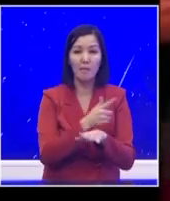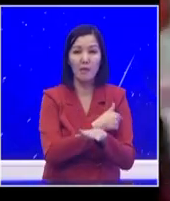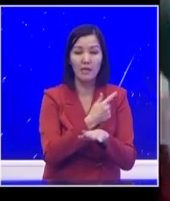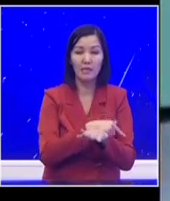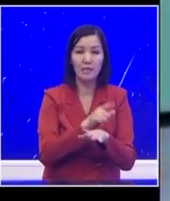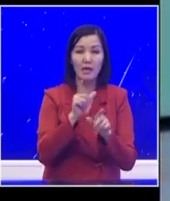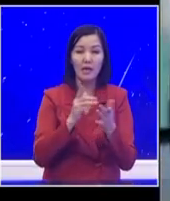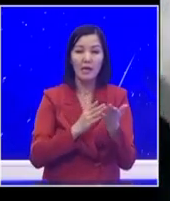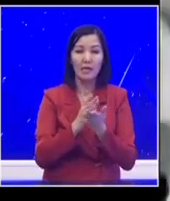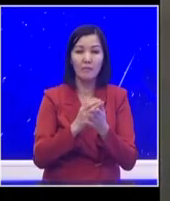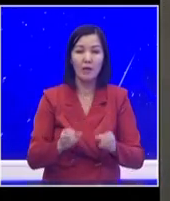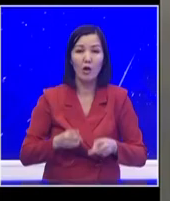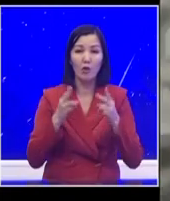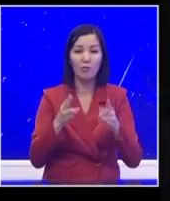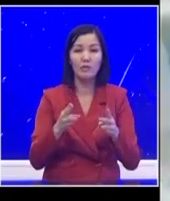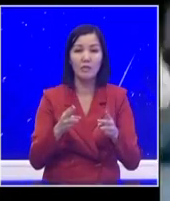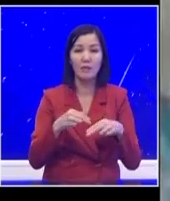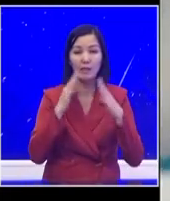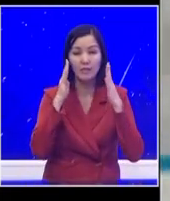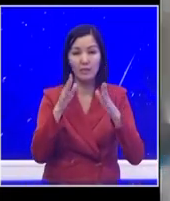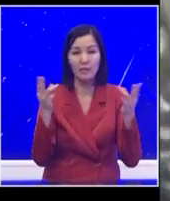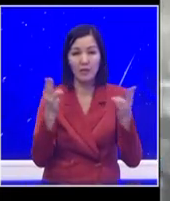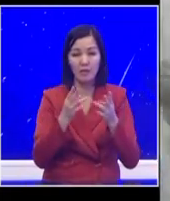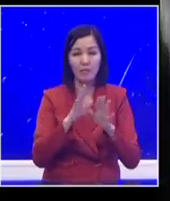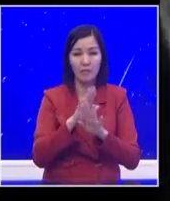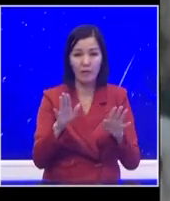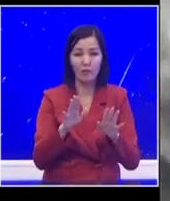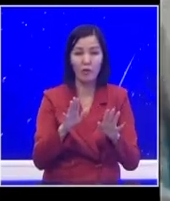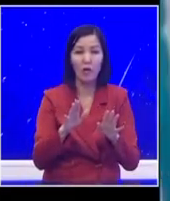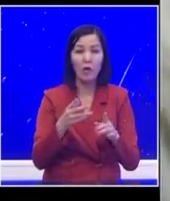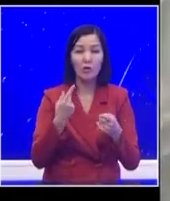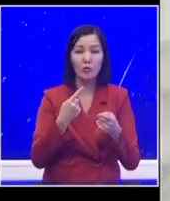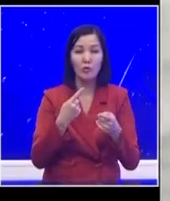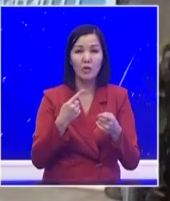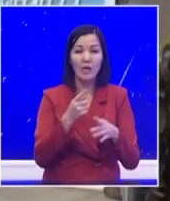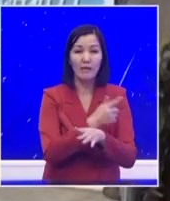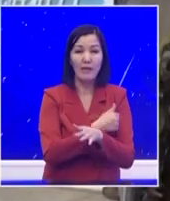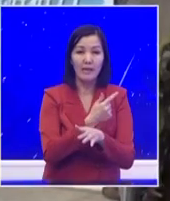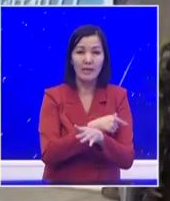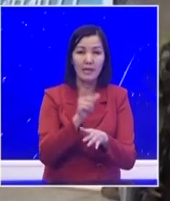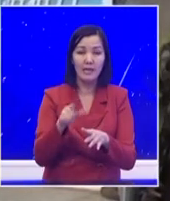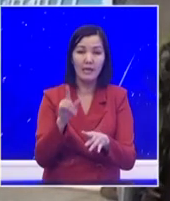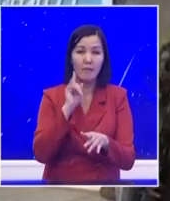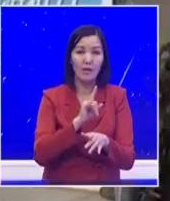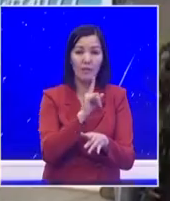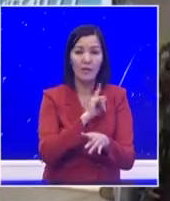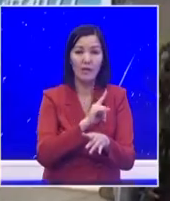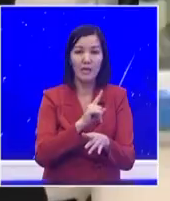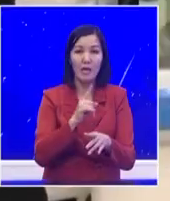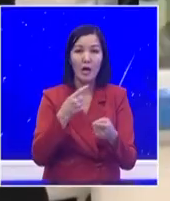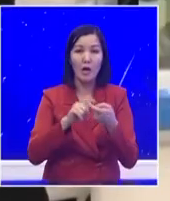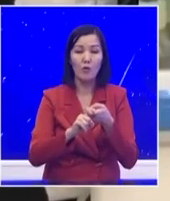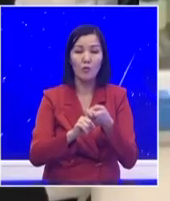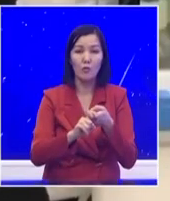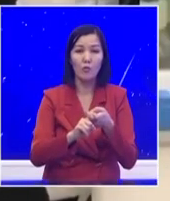медициналық қызметкерлердің қауіпсіздігіне баса назар аударылмай отыр. Осының салдарынан дәрігерлер мен медбикелер арасында аурудың